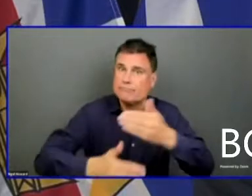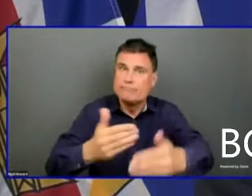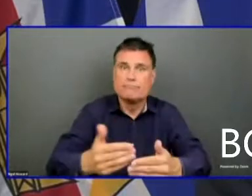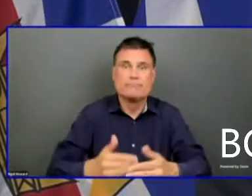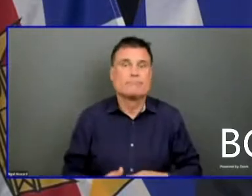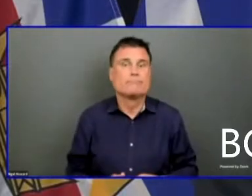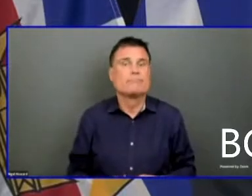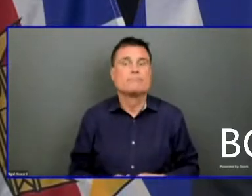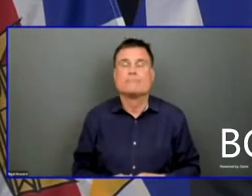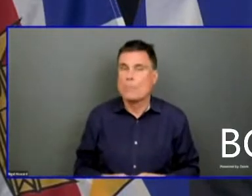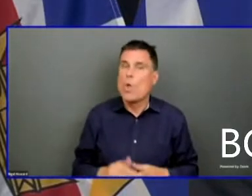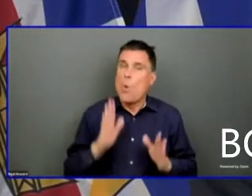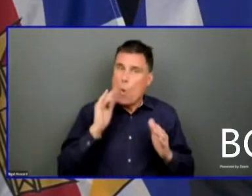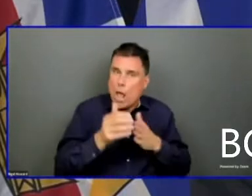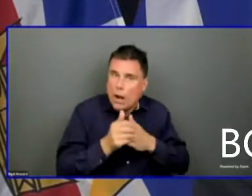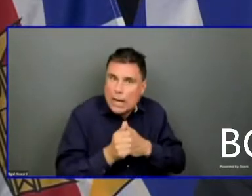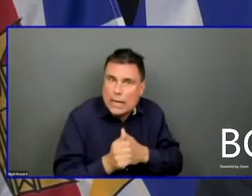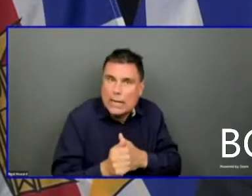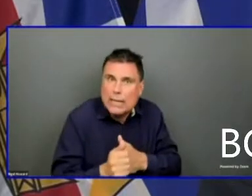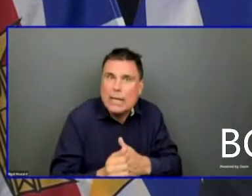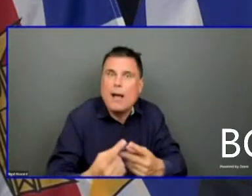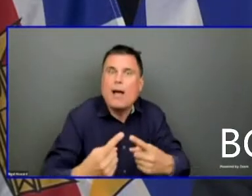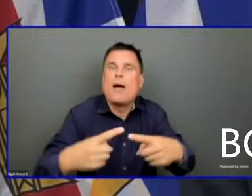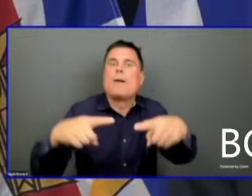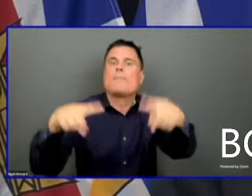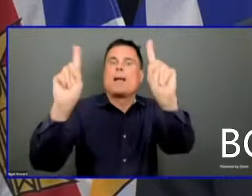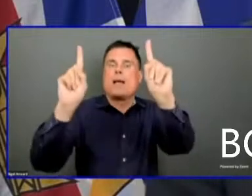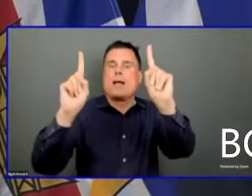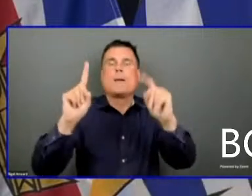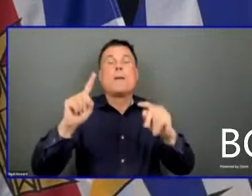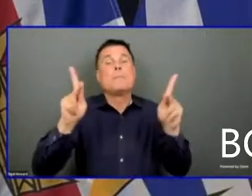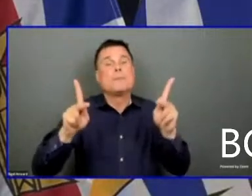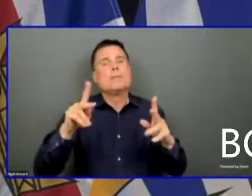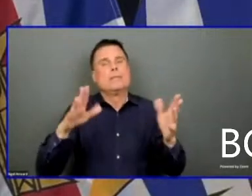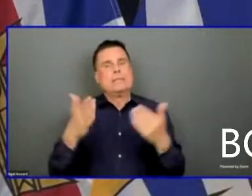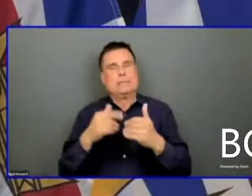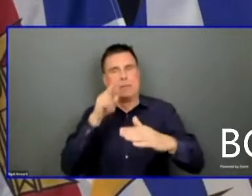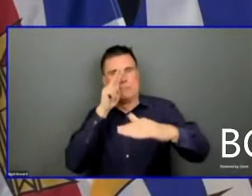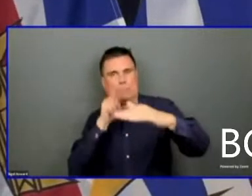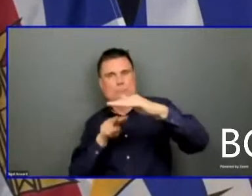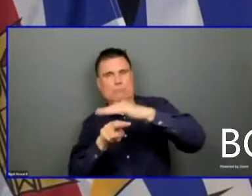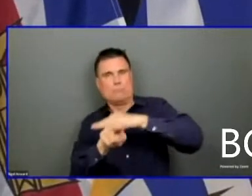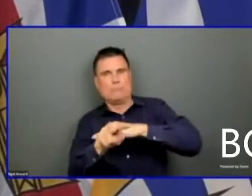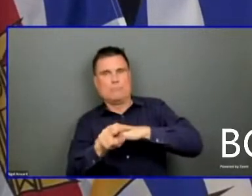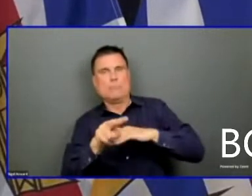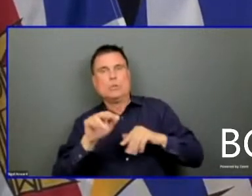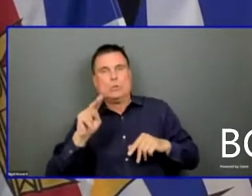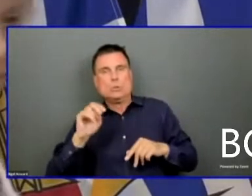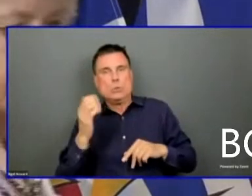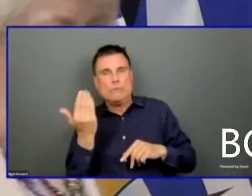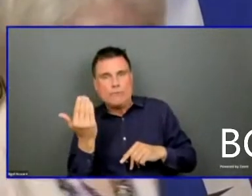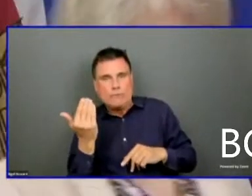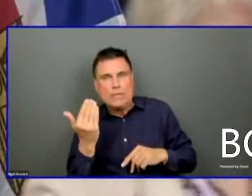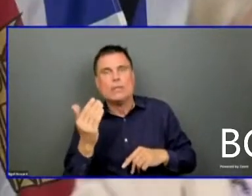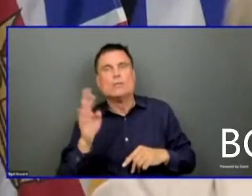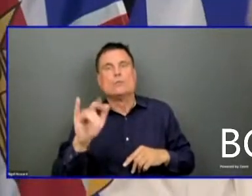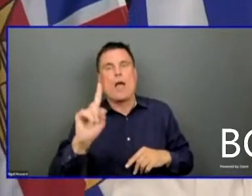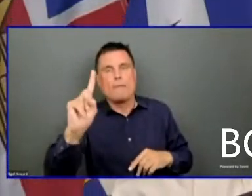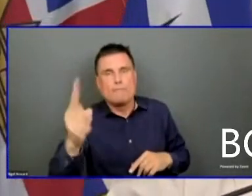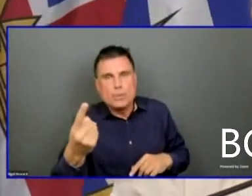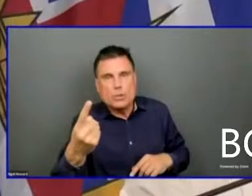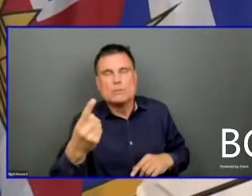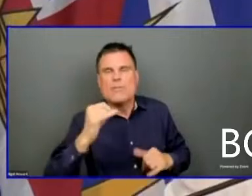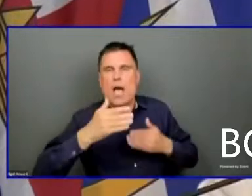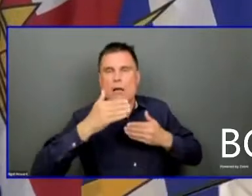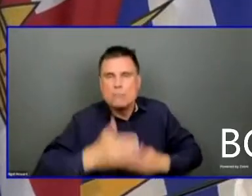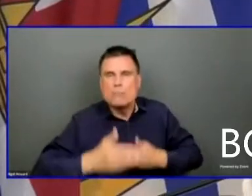所以下个礼拜一也是比较重要的，所以省长也会贺锦省长就会给大家